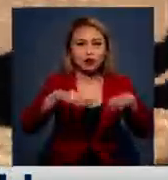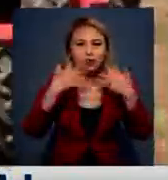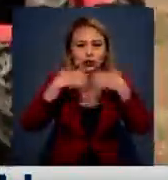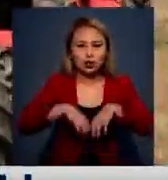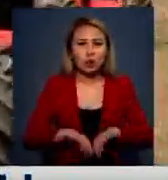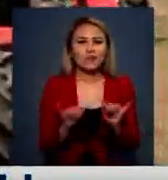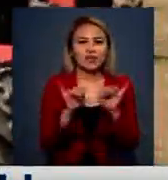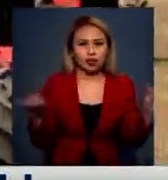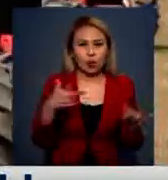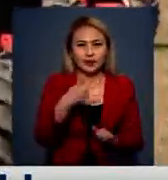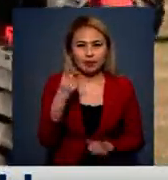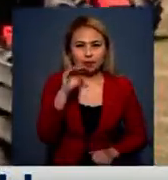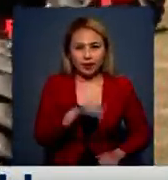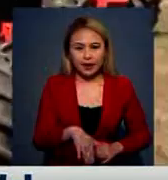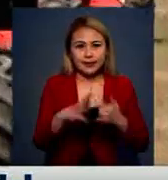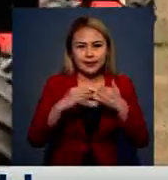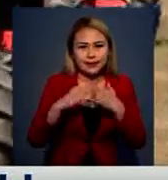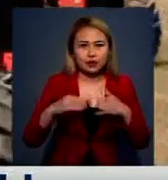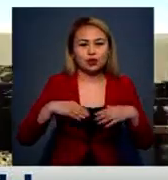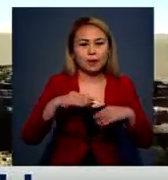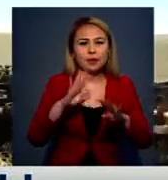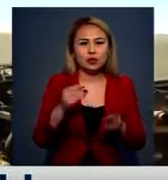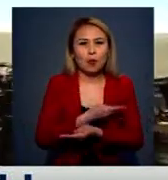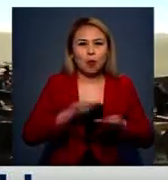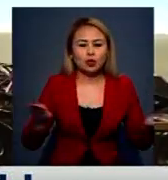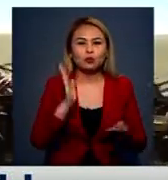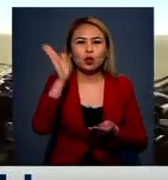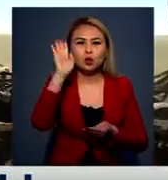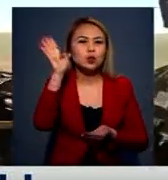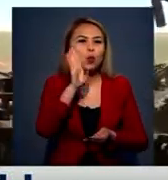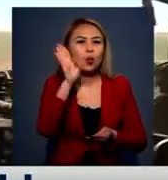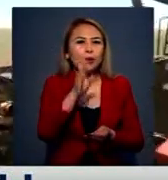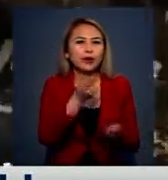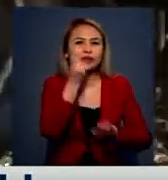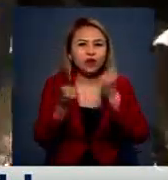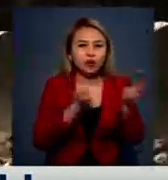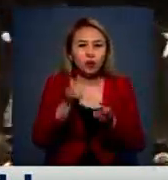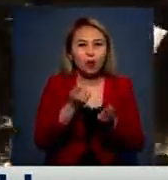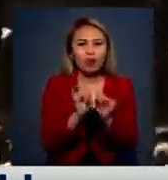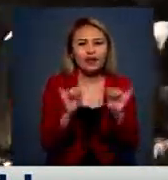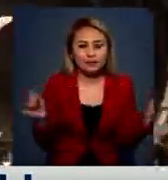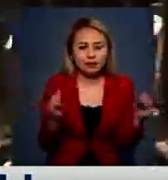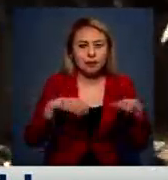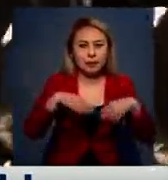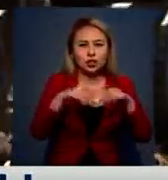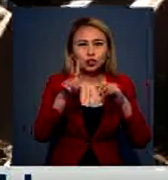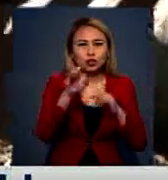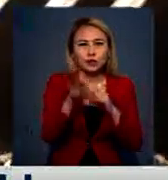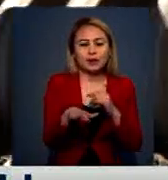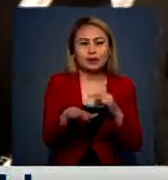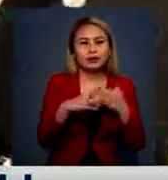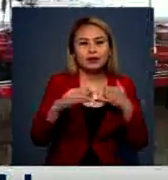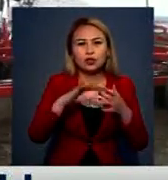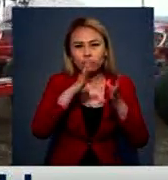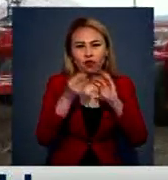көлемі артып келеді. Биыл 32 мың гектар жер егіншілікке берілді. Болашақта ұсақ су қоймаларын көбейтіп, суармалы алқаптарды 100